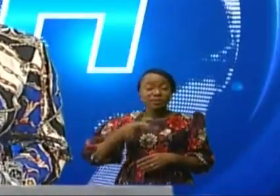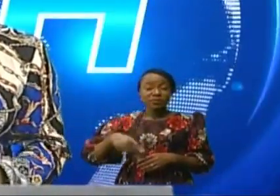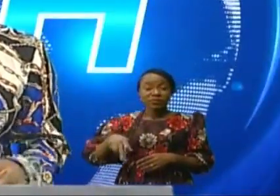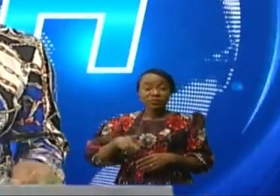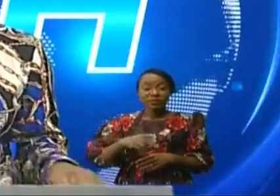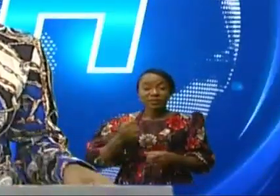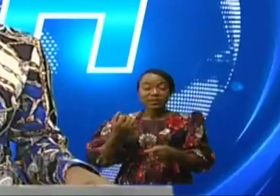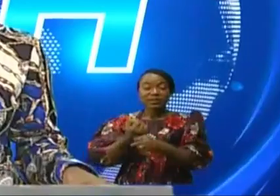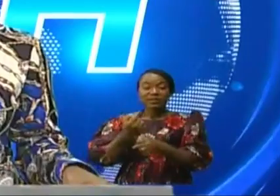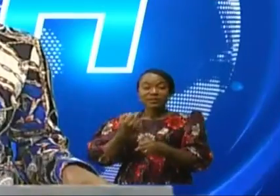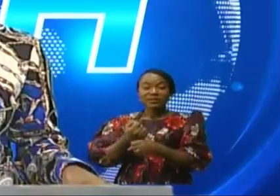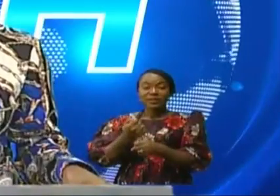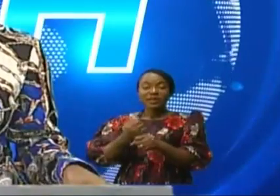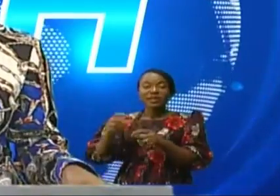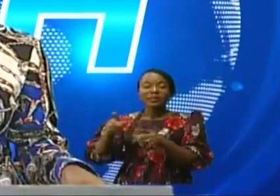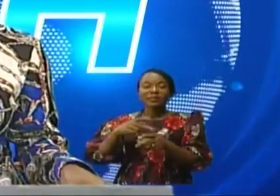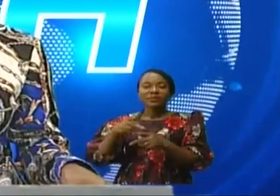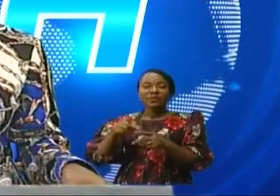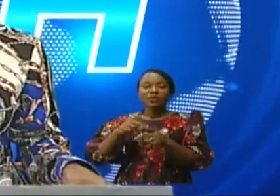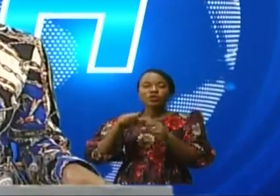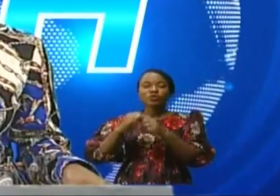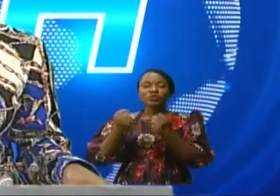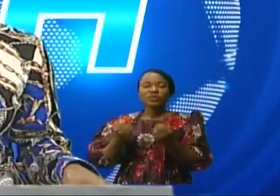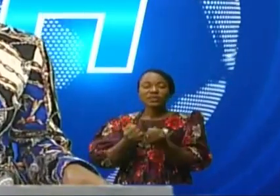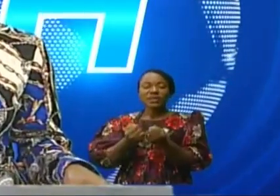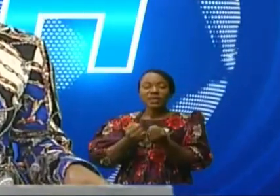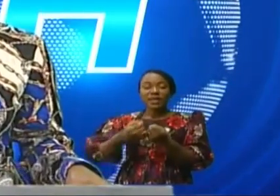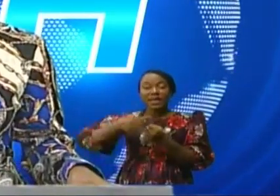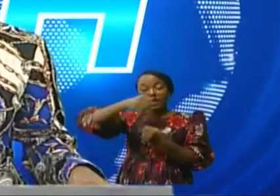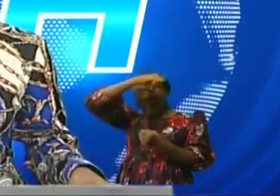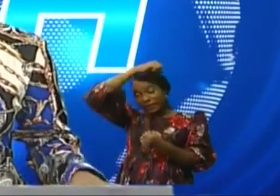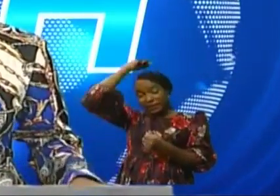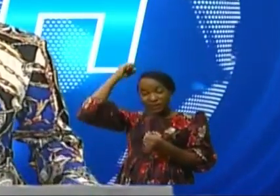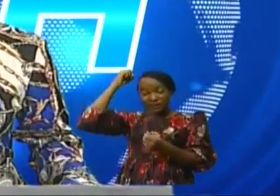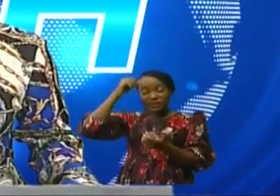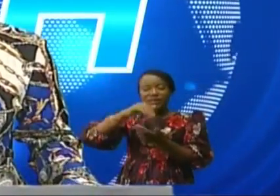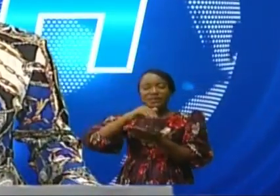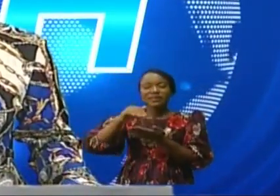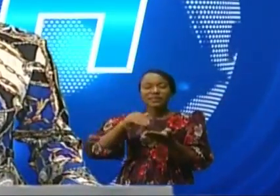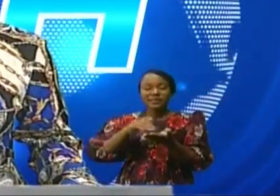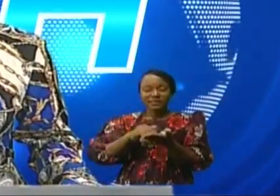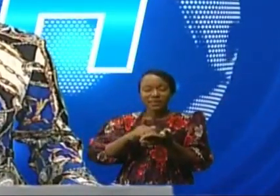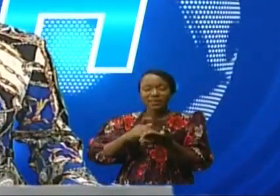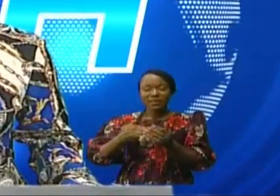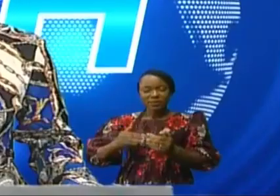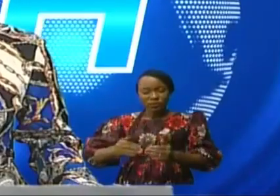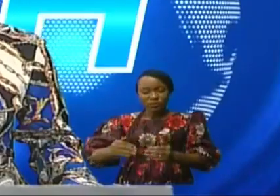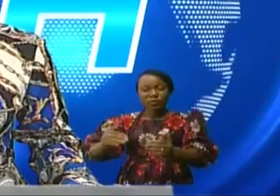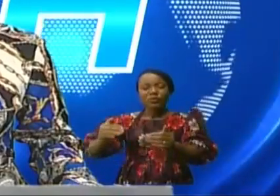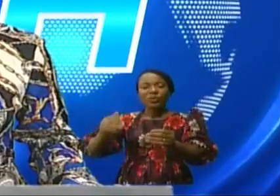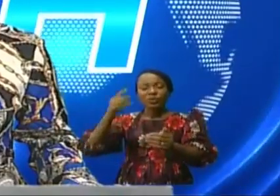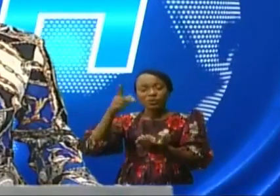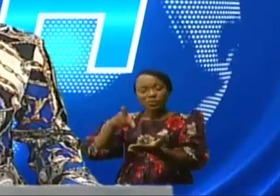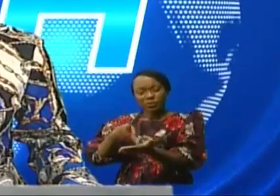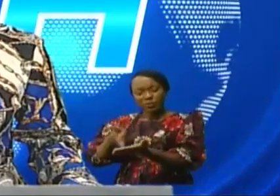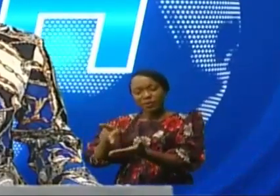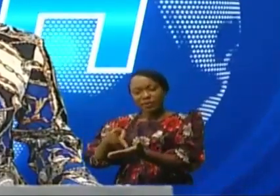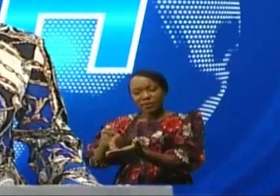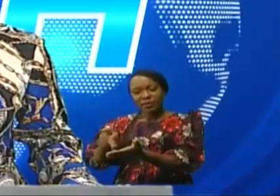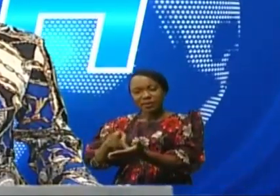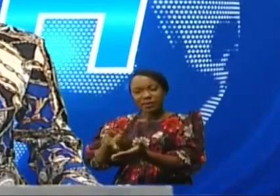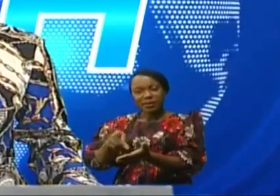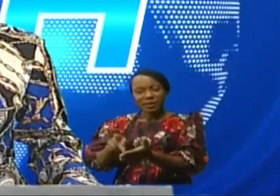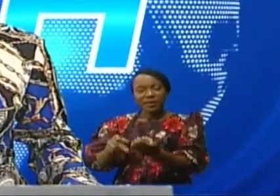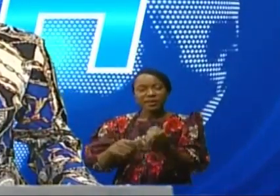Prévoyance sociale du Kasaï central a procédé hier au lancement et clôture de la campagne de paiement de prestations sociales du deuxième